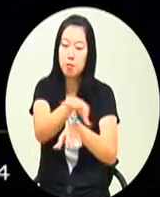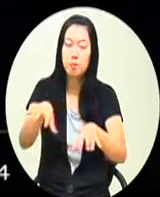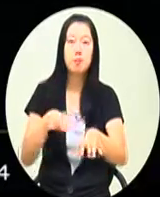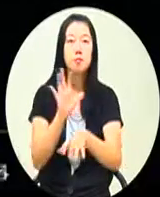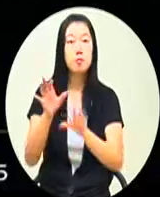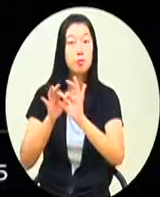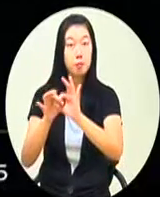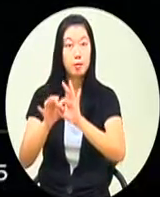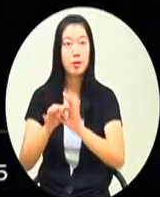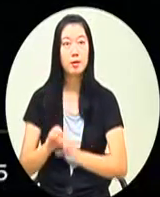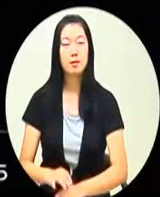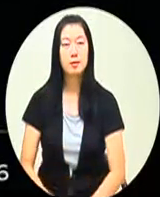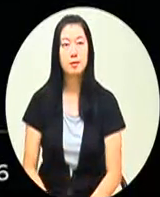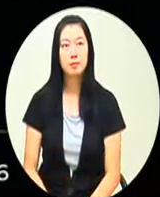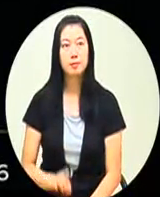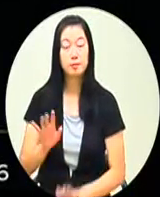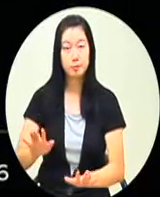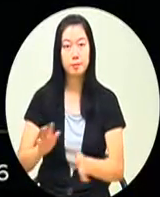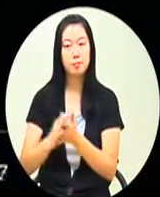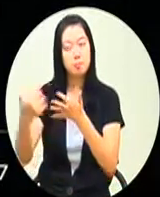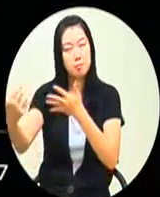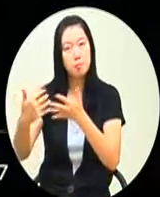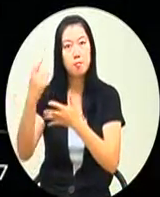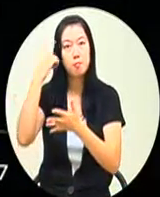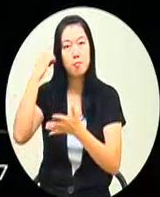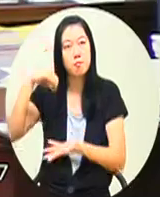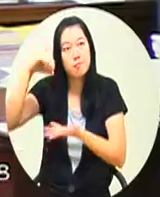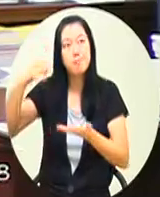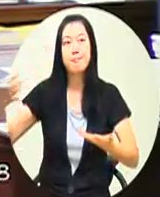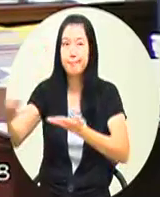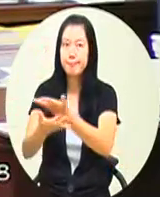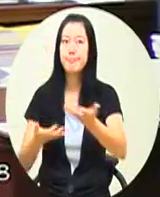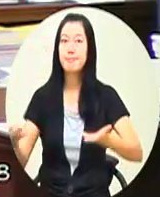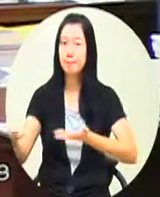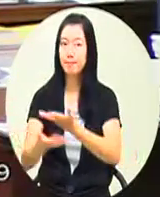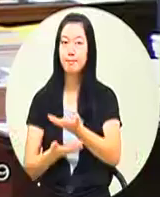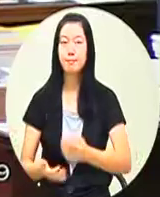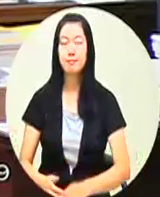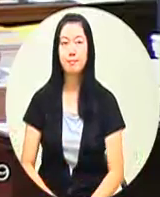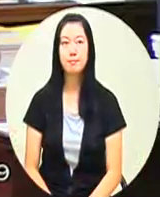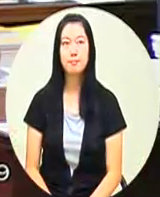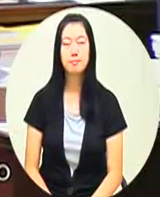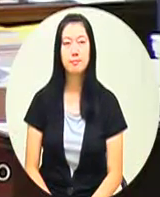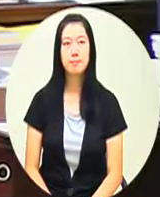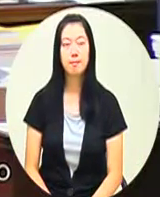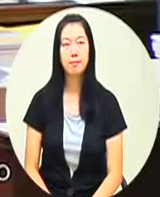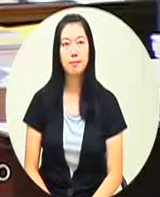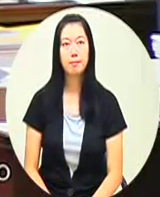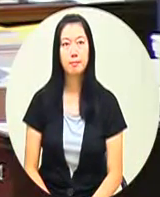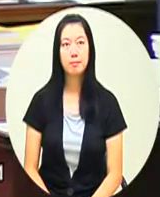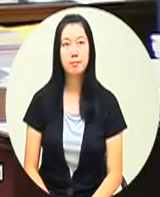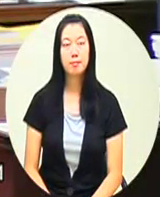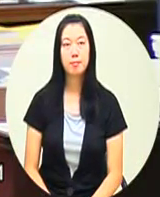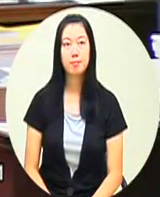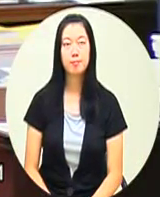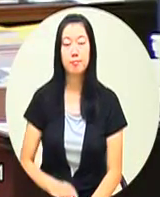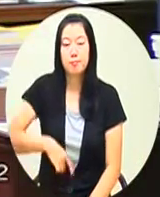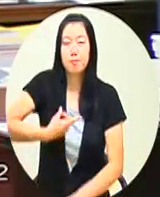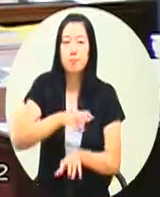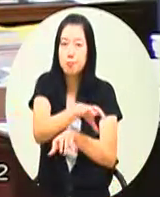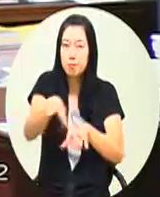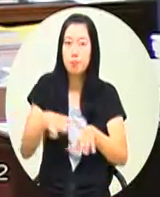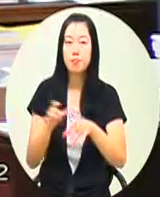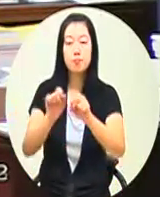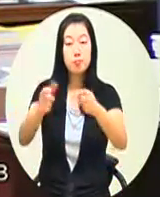家来做一些意见的探讨啦。我想、哦、生态多样性其实这几